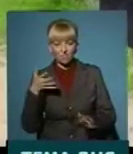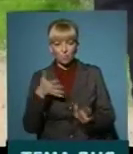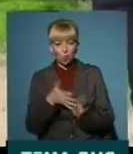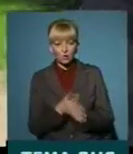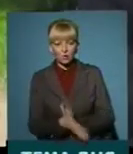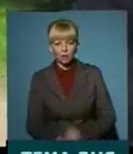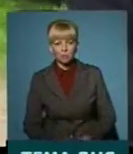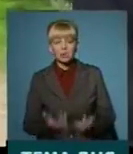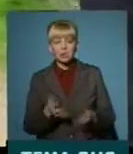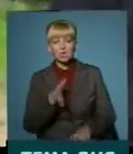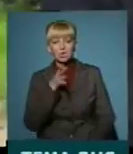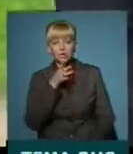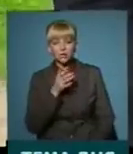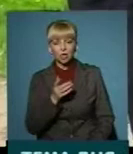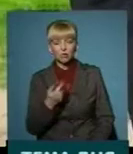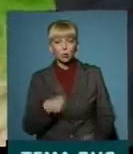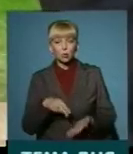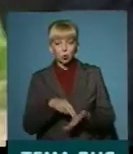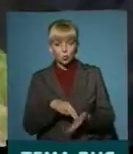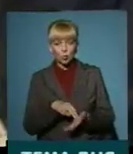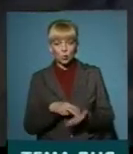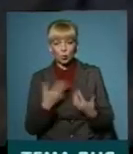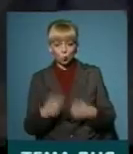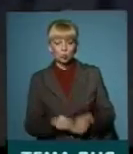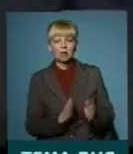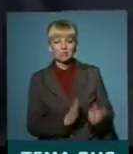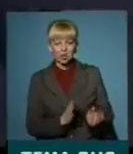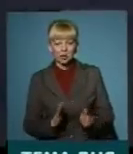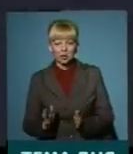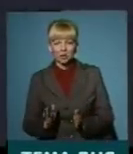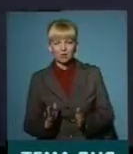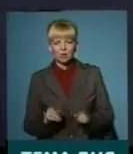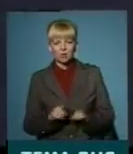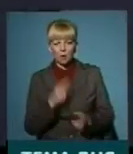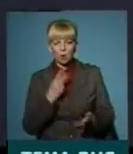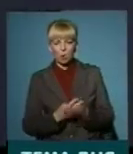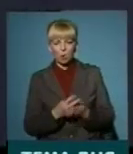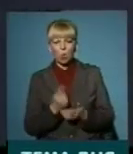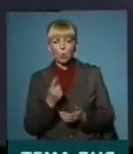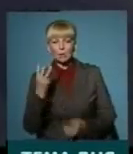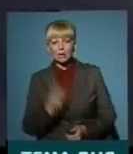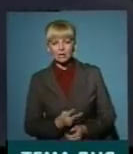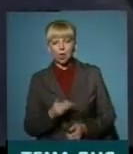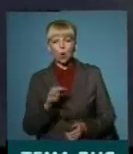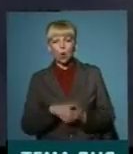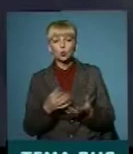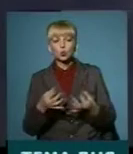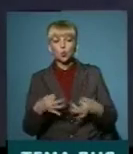Да? Скільки часу ми тут стояли? Ну, от вже стабілізувалися, так, тобто це показники, це третина від